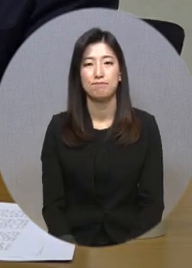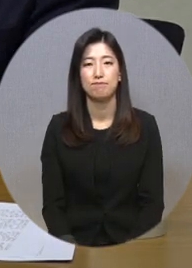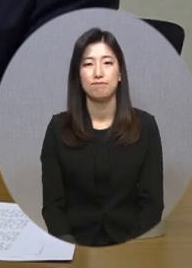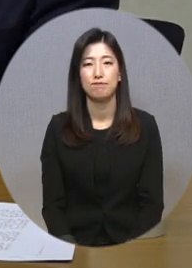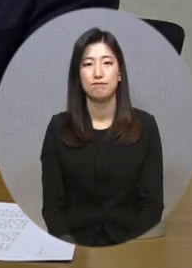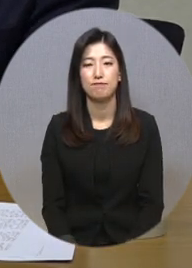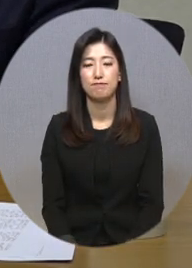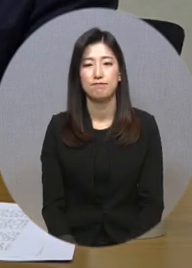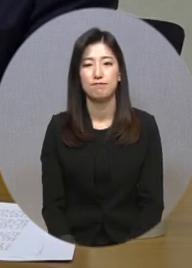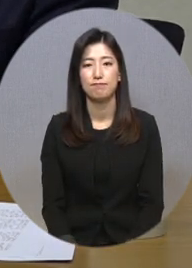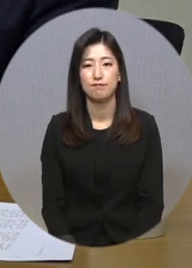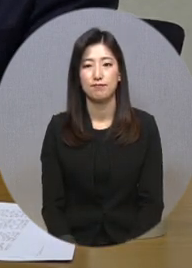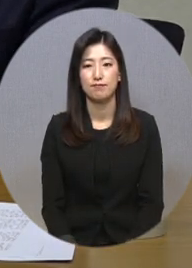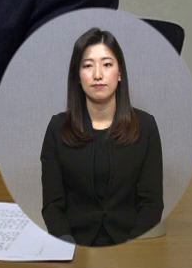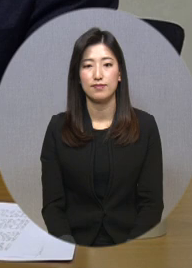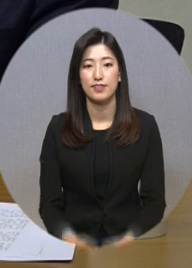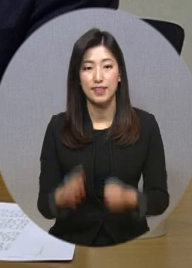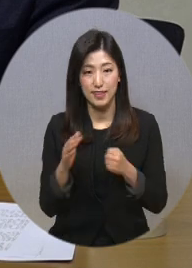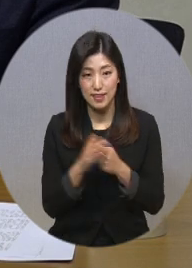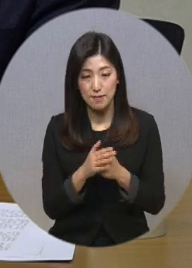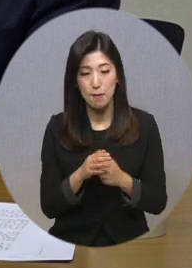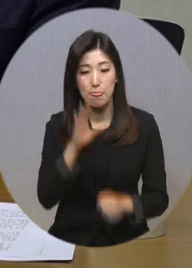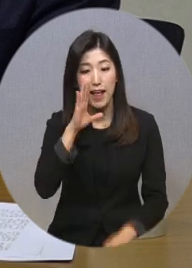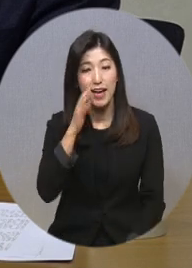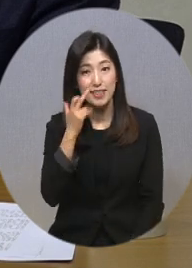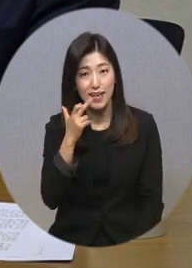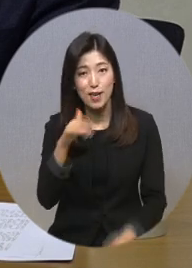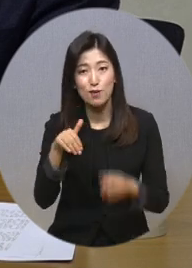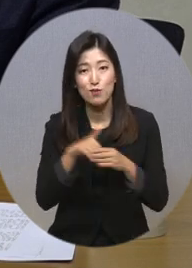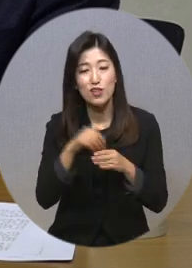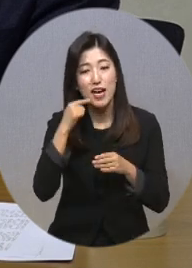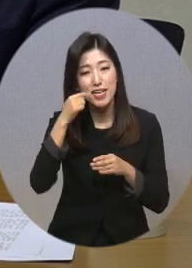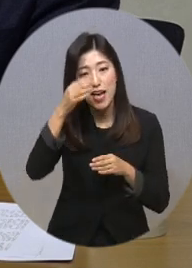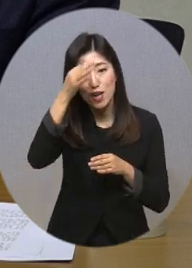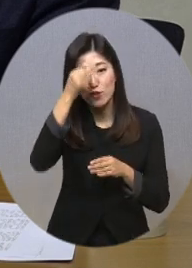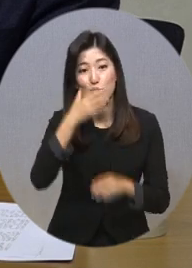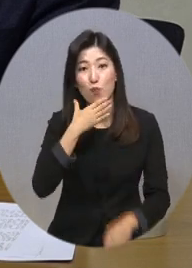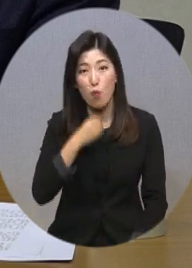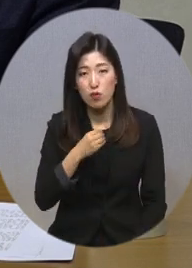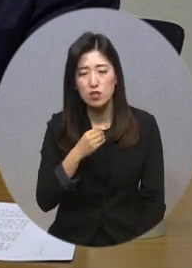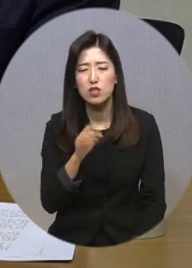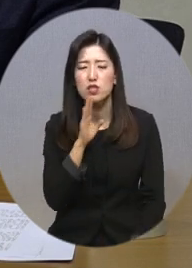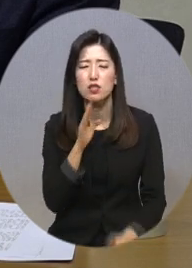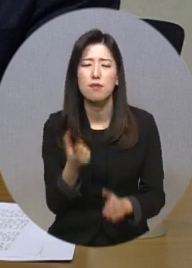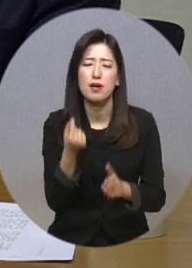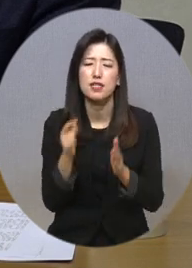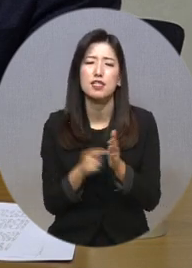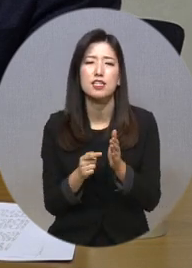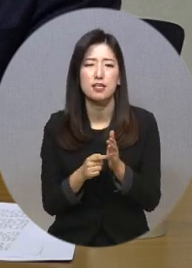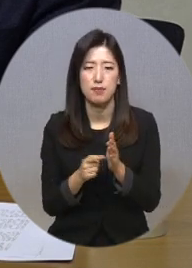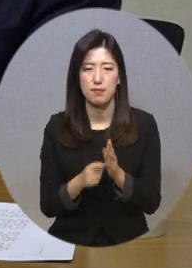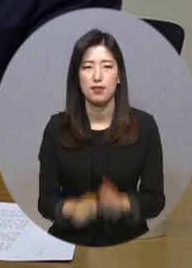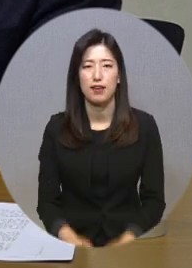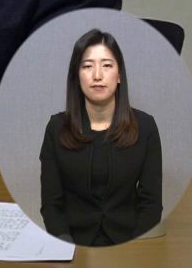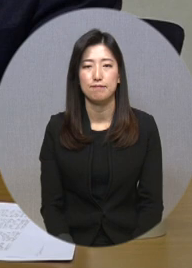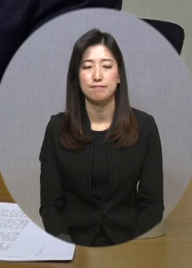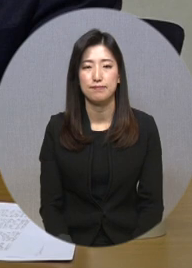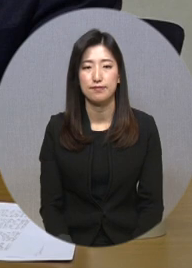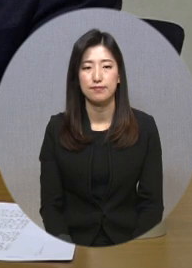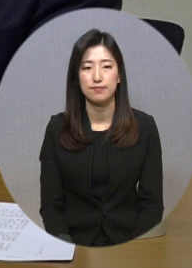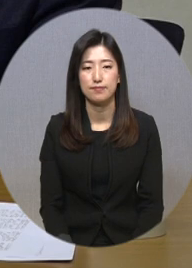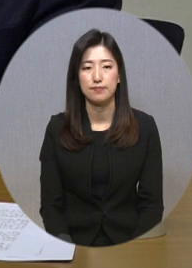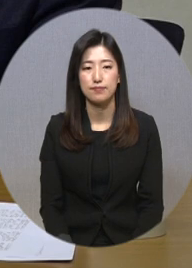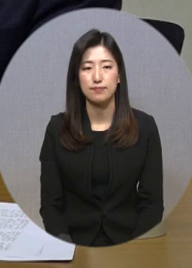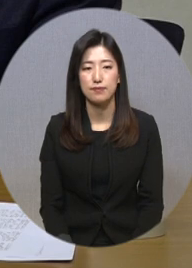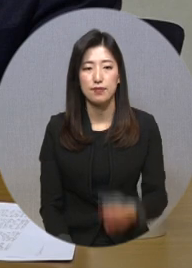있습니다. 그래서 아산의 문화예술 복지가 시급하다는 것입니다. 물론